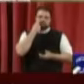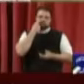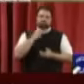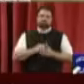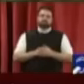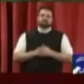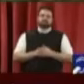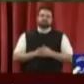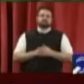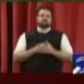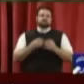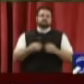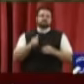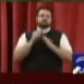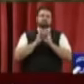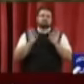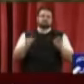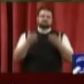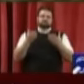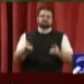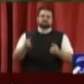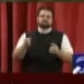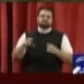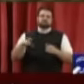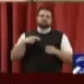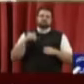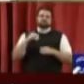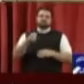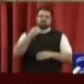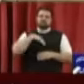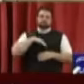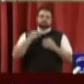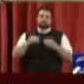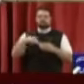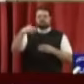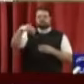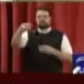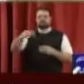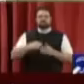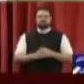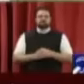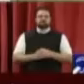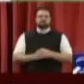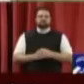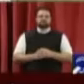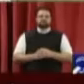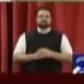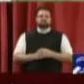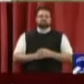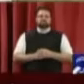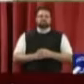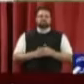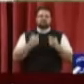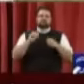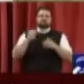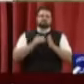Hai să fim autentici. Înăuntru să fii și afară. Mă, dar nu le priește tuturor. Ba da, măi, toți au nevoie. Nu mai trebuie să te duci spre volba dulce.